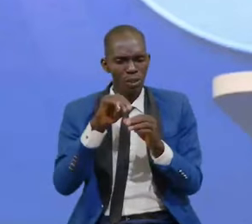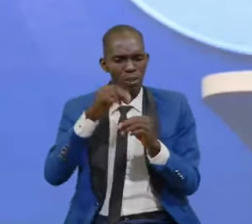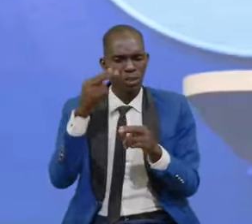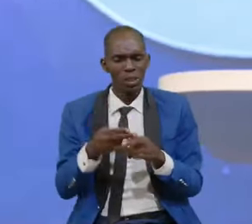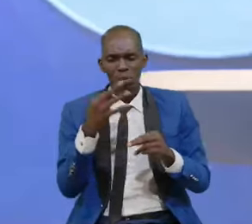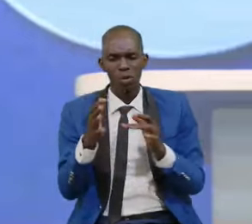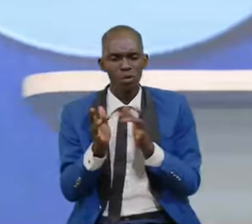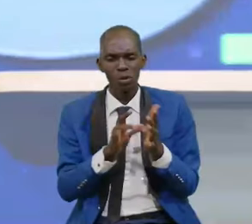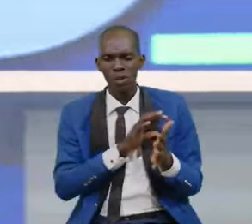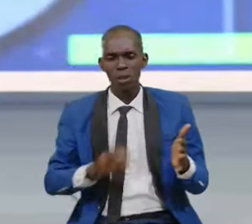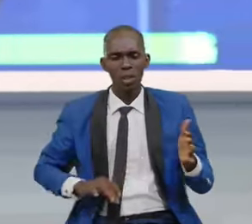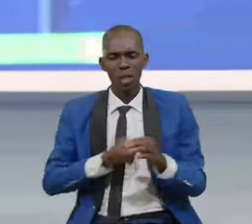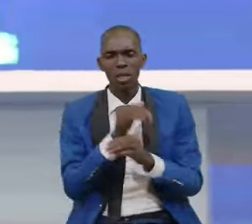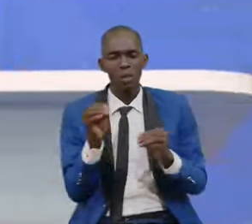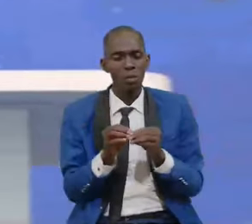Jésus-Christ.